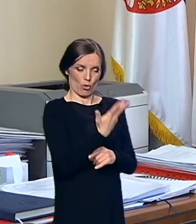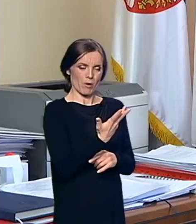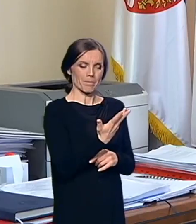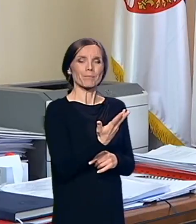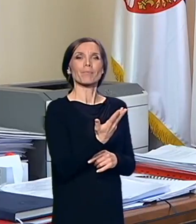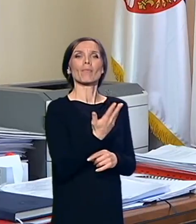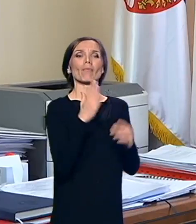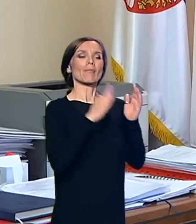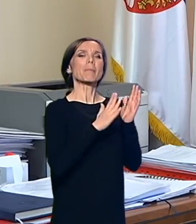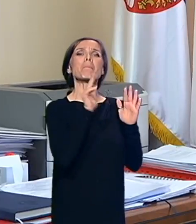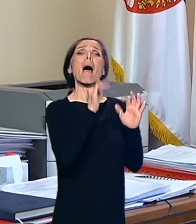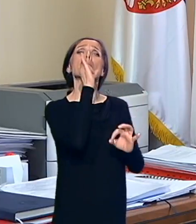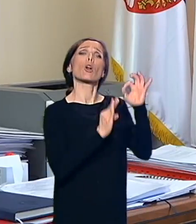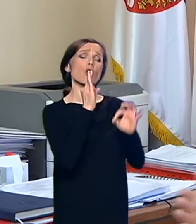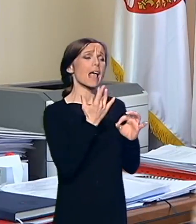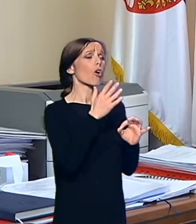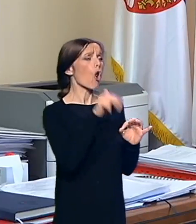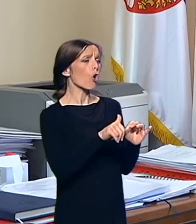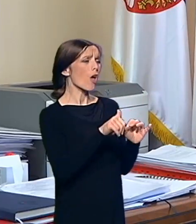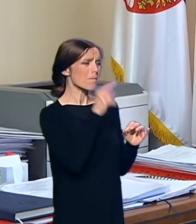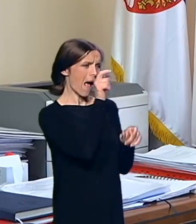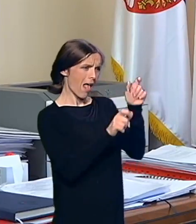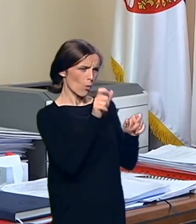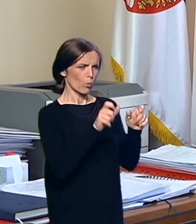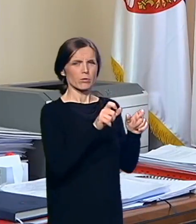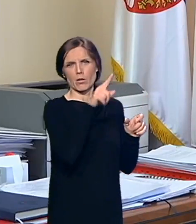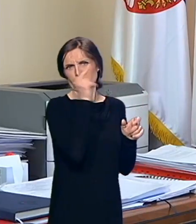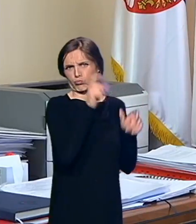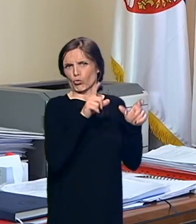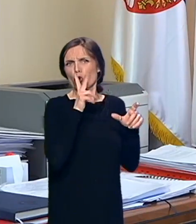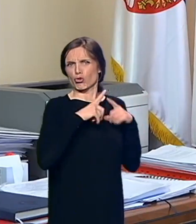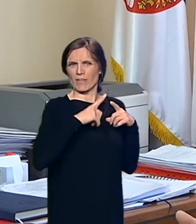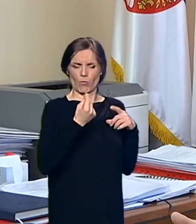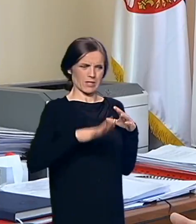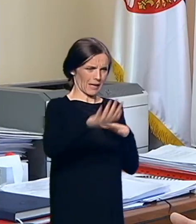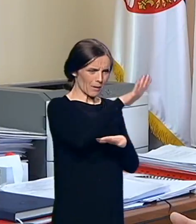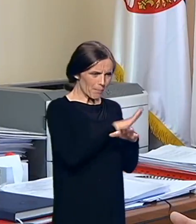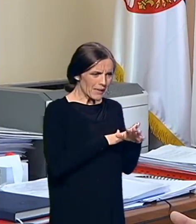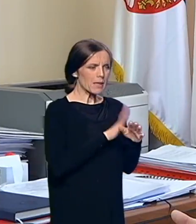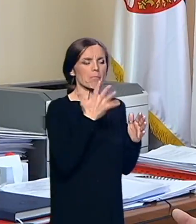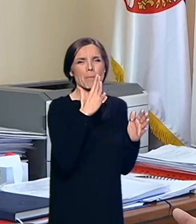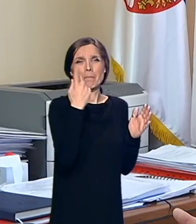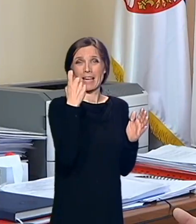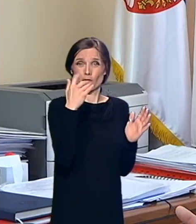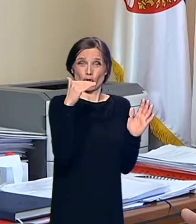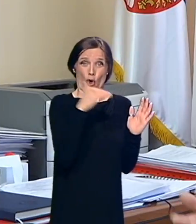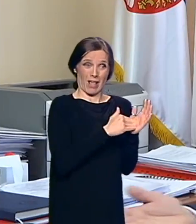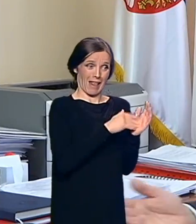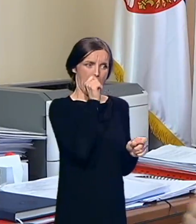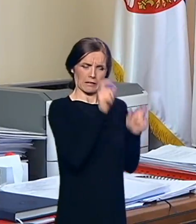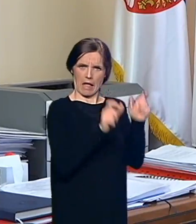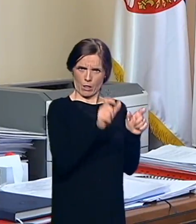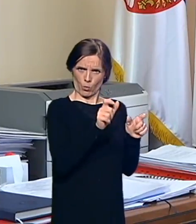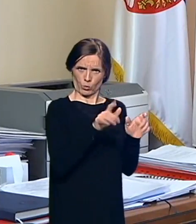daleko manji od evropskog proseka. Vi danas praktično imate na 100.000